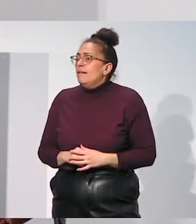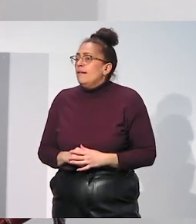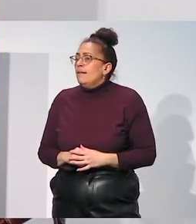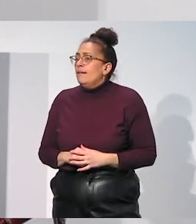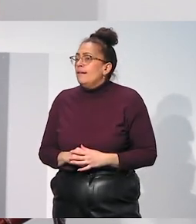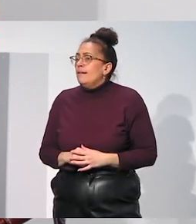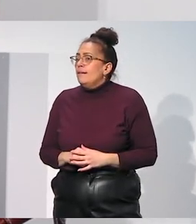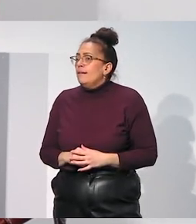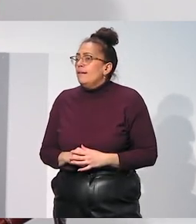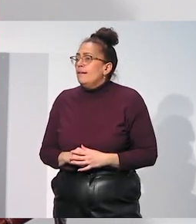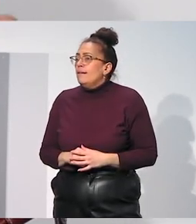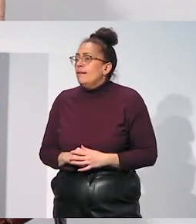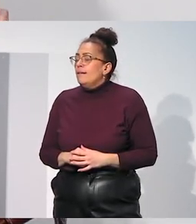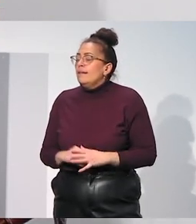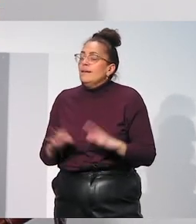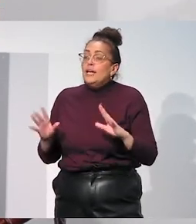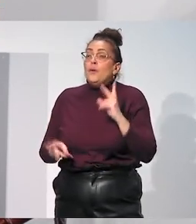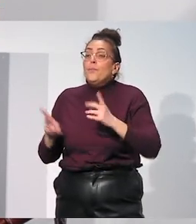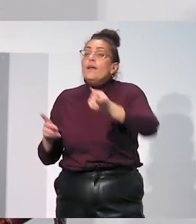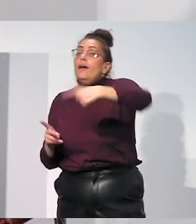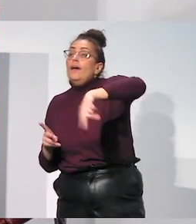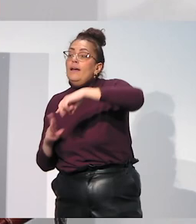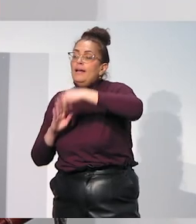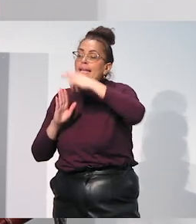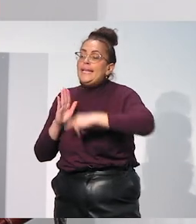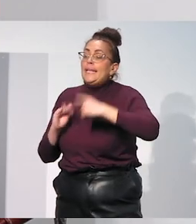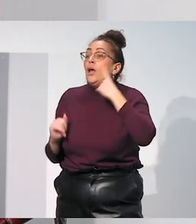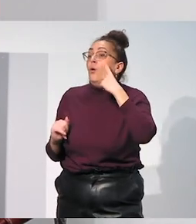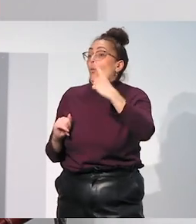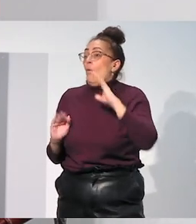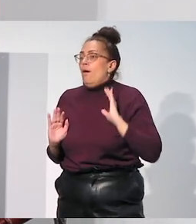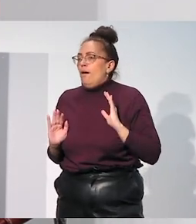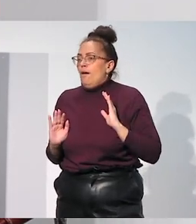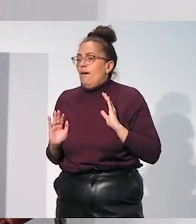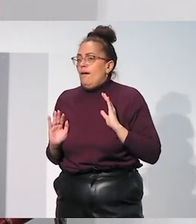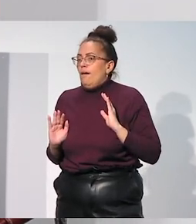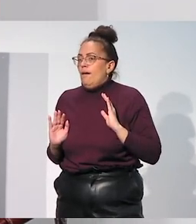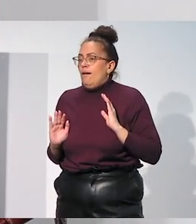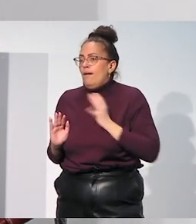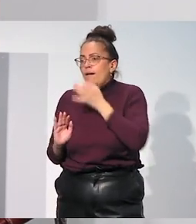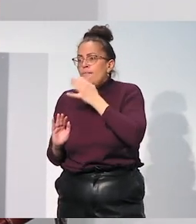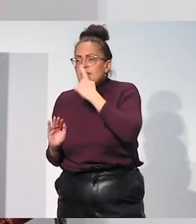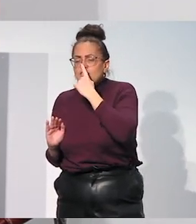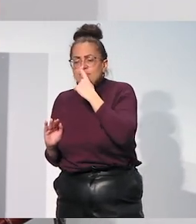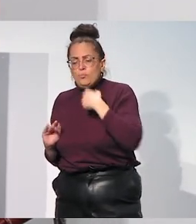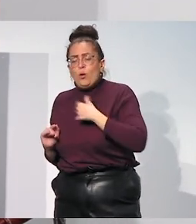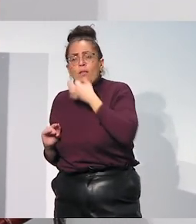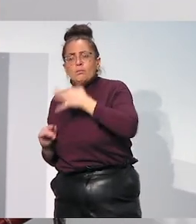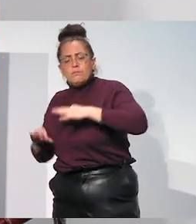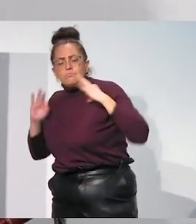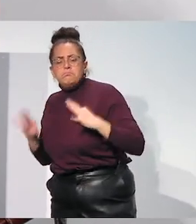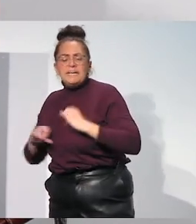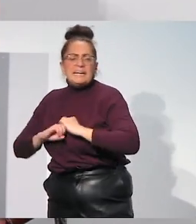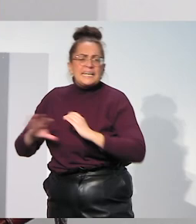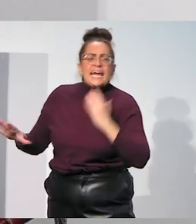savoir, en dépit de ce que pourrait laisser croire ma façon d'en parler, vous voyez, qui a l'air d'être précise, etc., hein, eh bien,